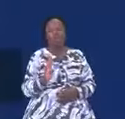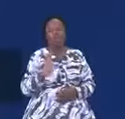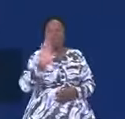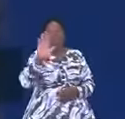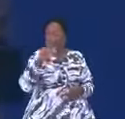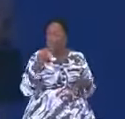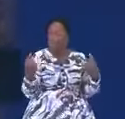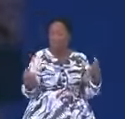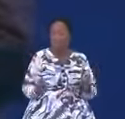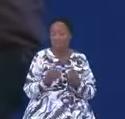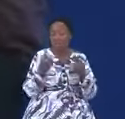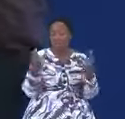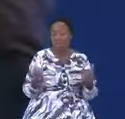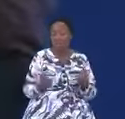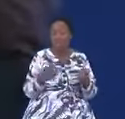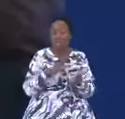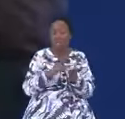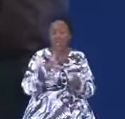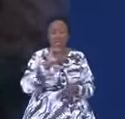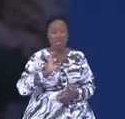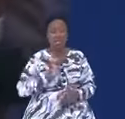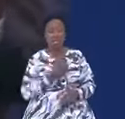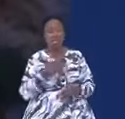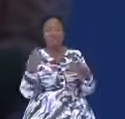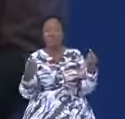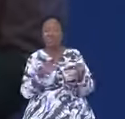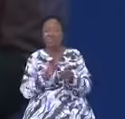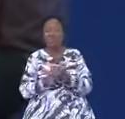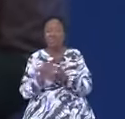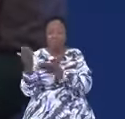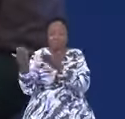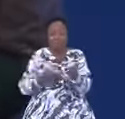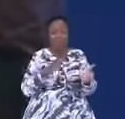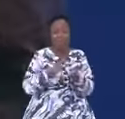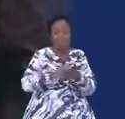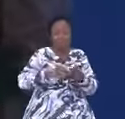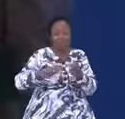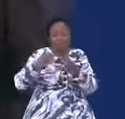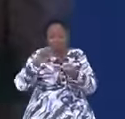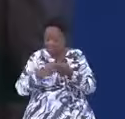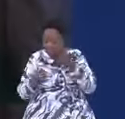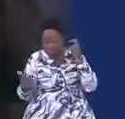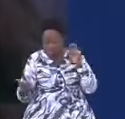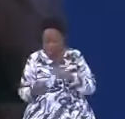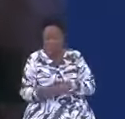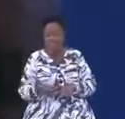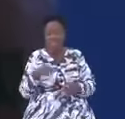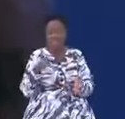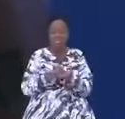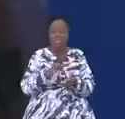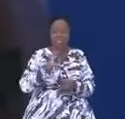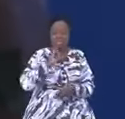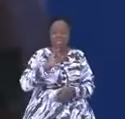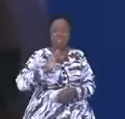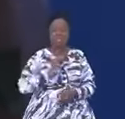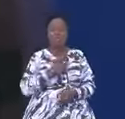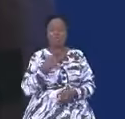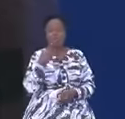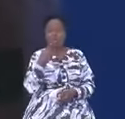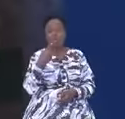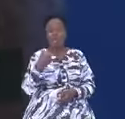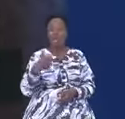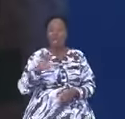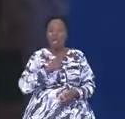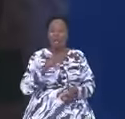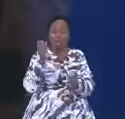péchés qui cause les problèmes mans ce sont nos paroles le langage